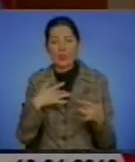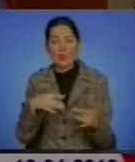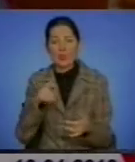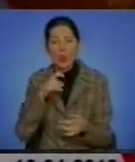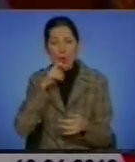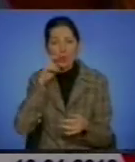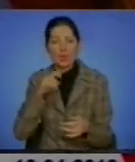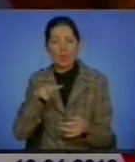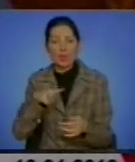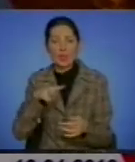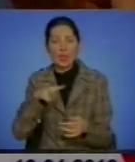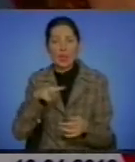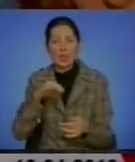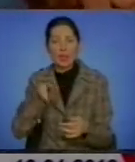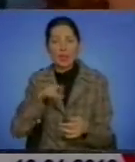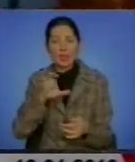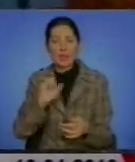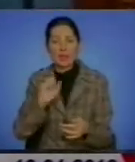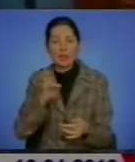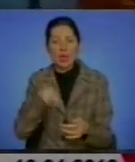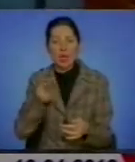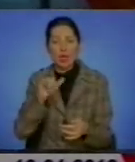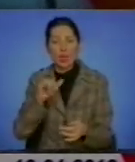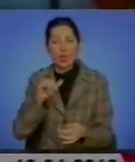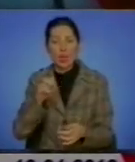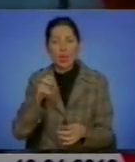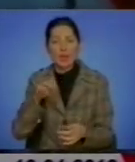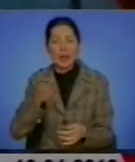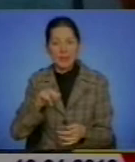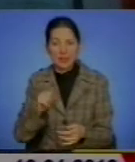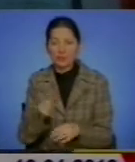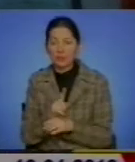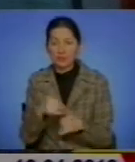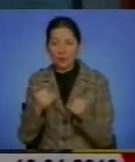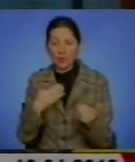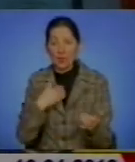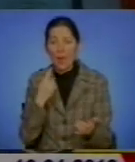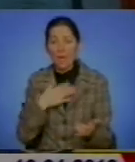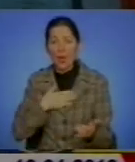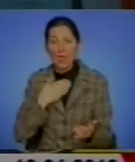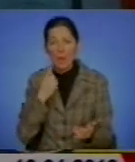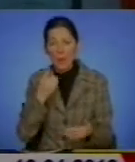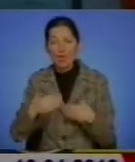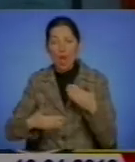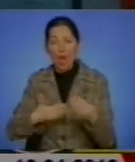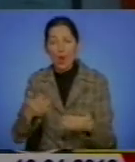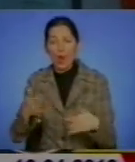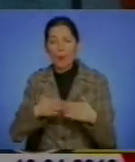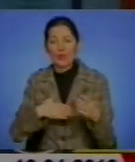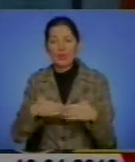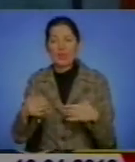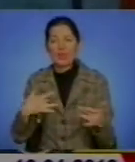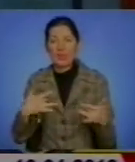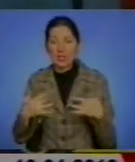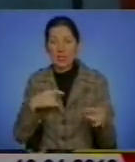Лілією Сандулесою. Тернопіль для мене – це перші мої кроки на професійній сцені. Тут